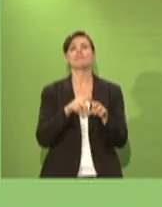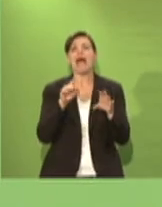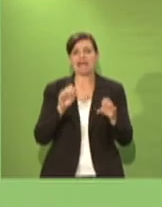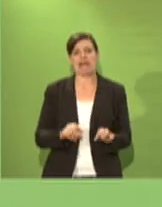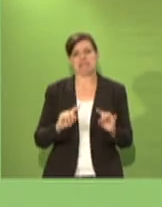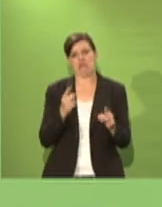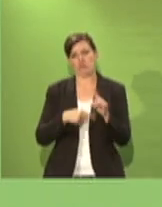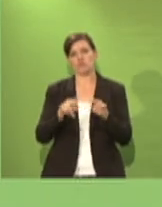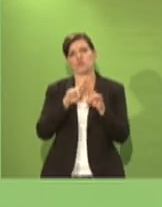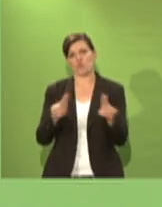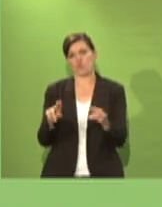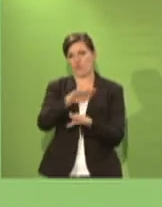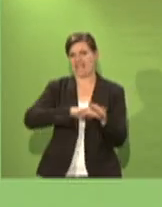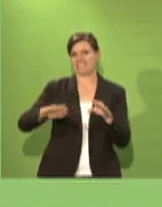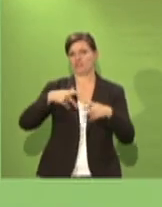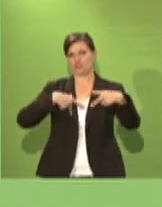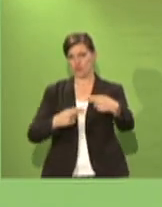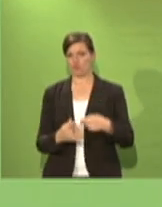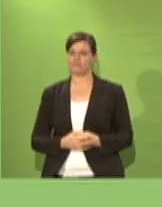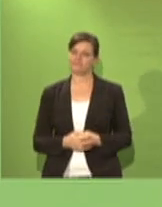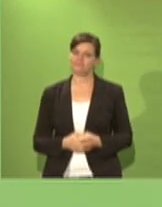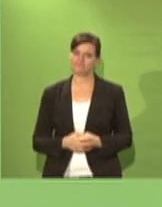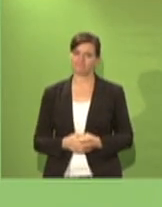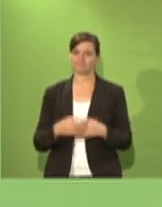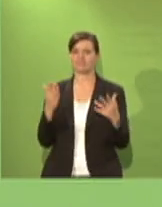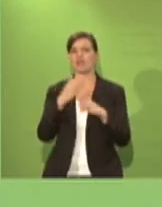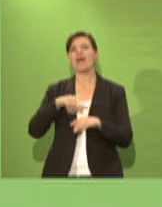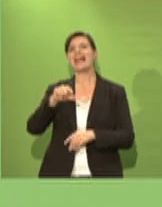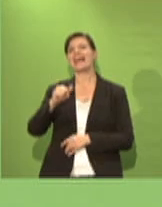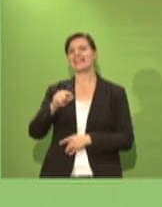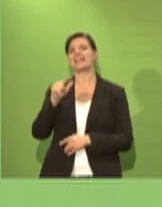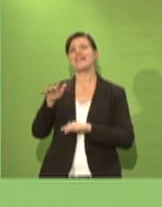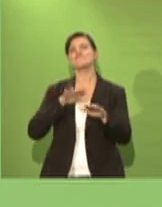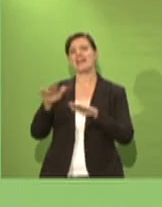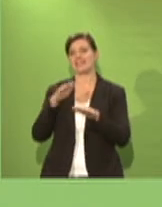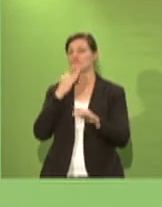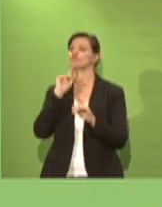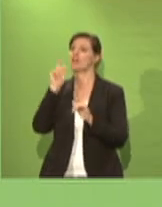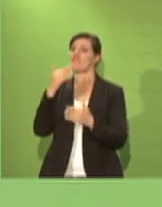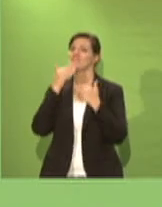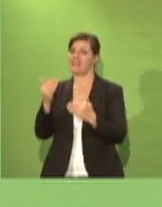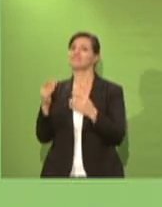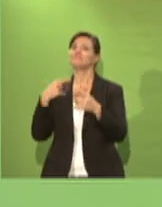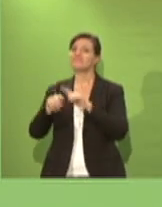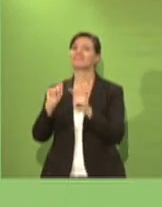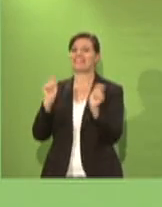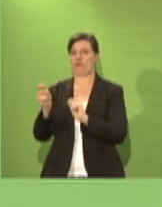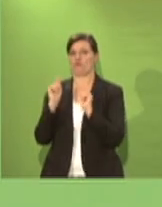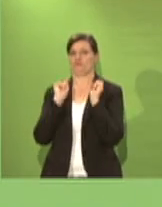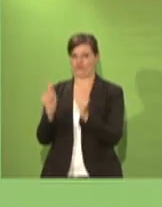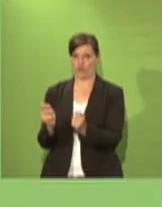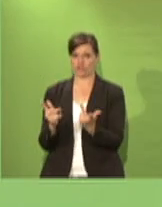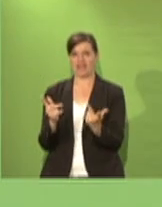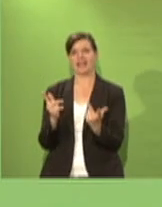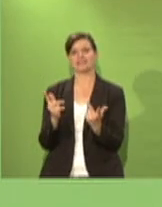können. Ich möchte mich auch bei der LAG Verkehr für ihren Änderungsantrag bedanken, der nochmal bessere